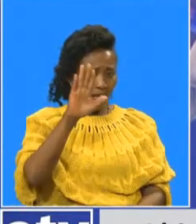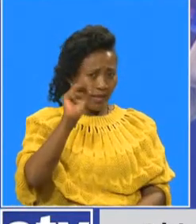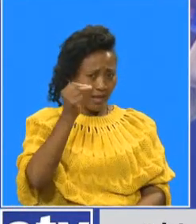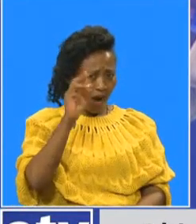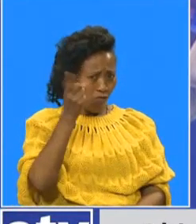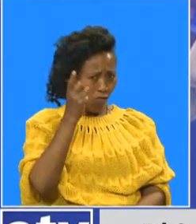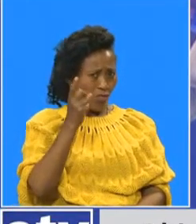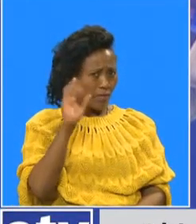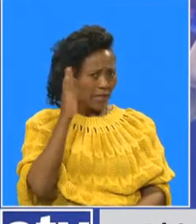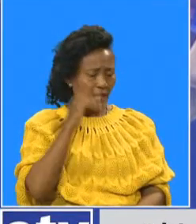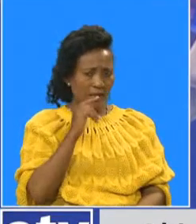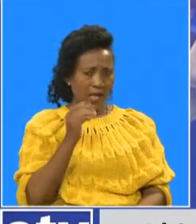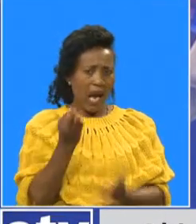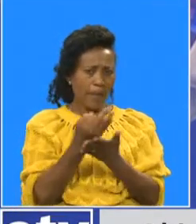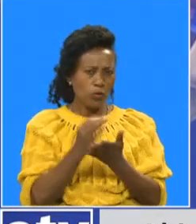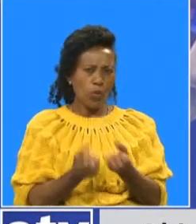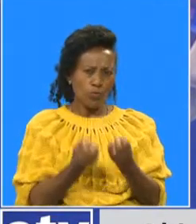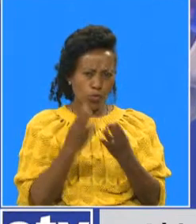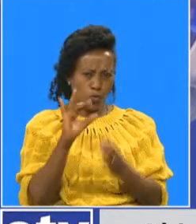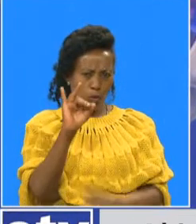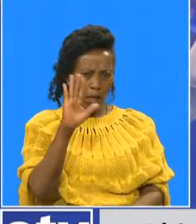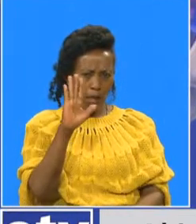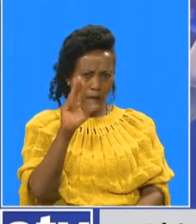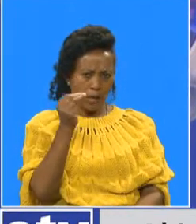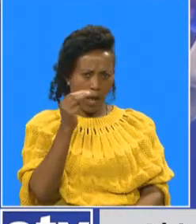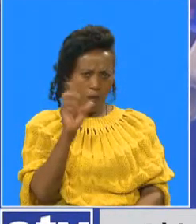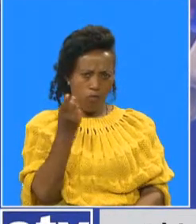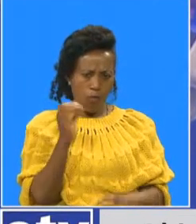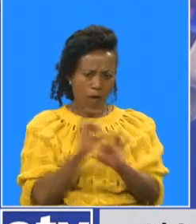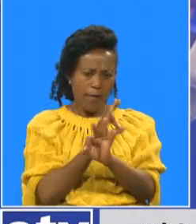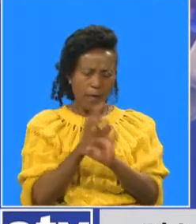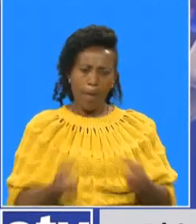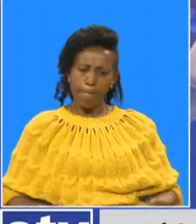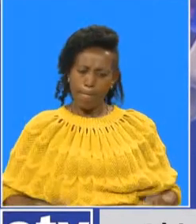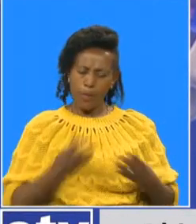ያለው መሰለኝ። አምራቾች ብዙ ናቸው፣ ለገጣፎ ያለው ፋብሪካ ብዙ ነው።